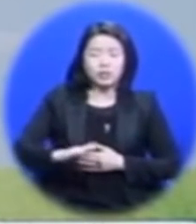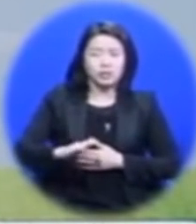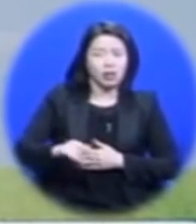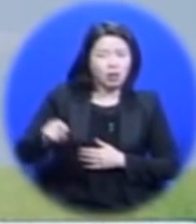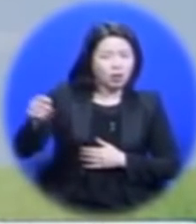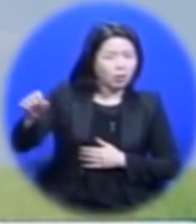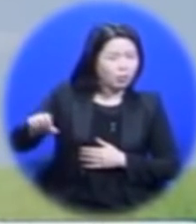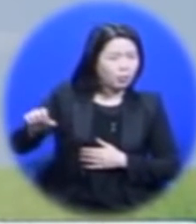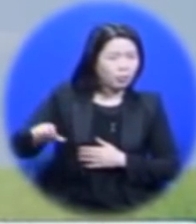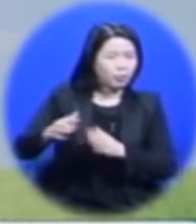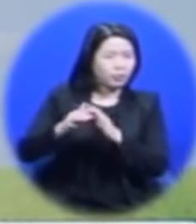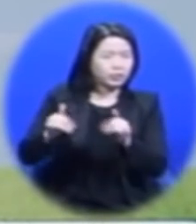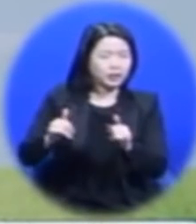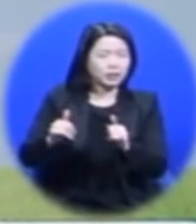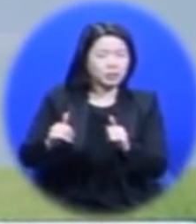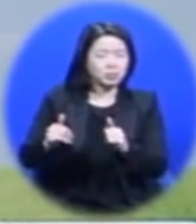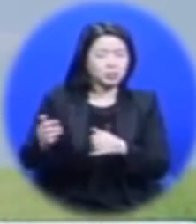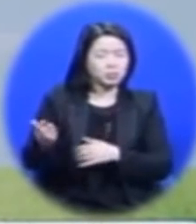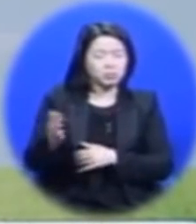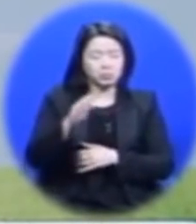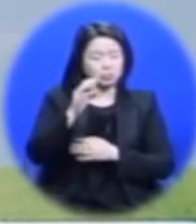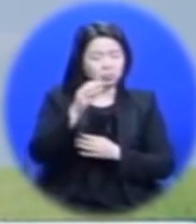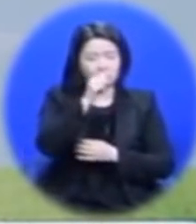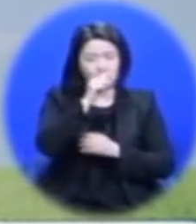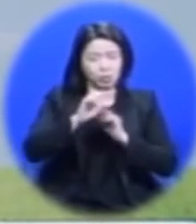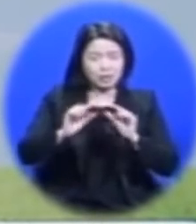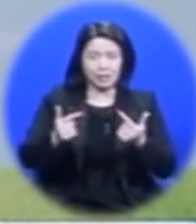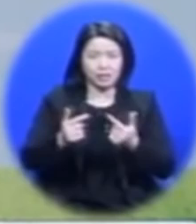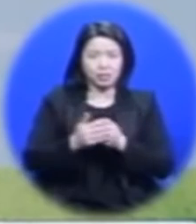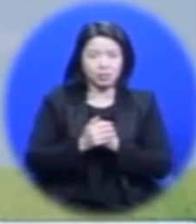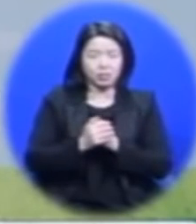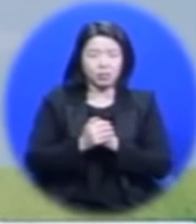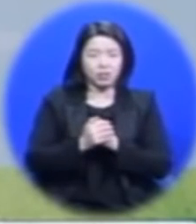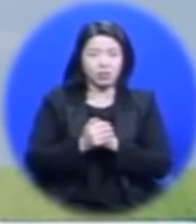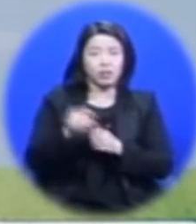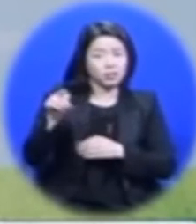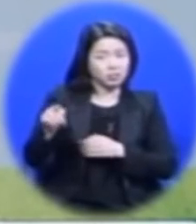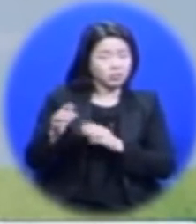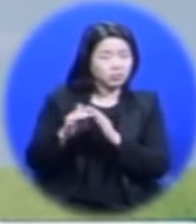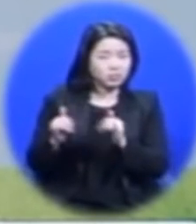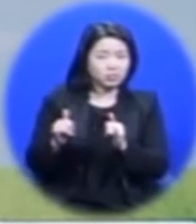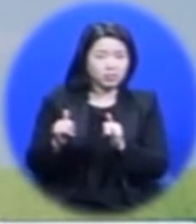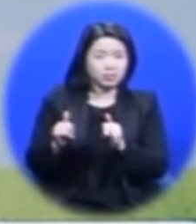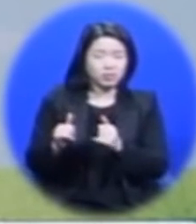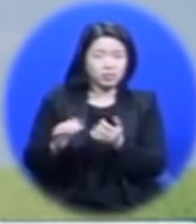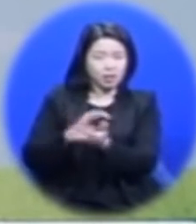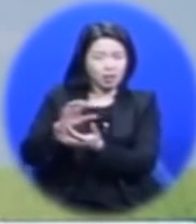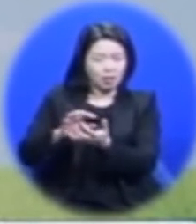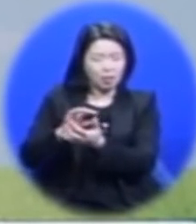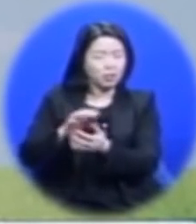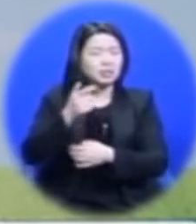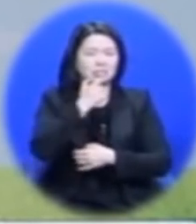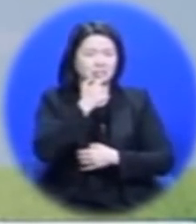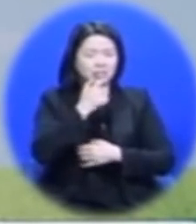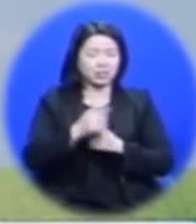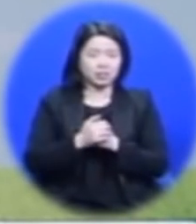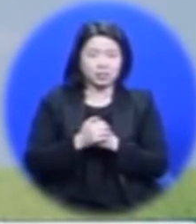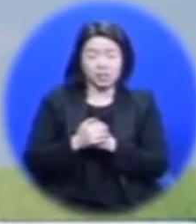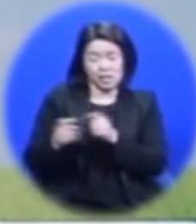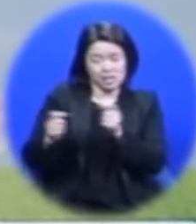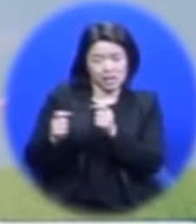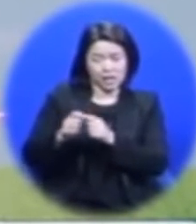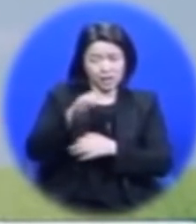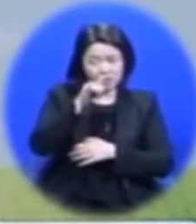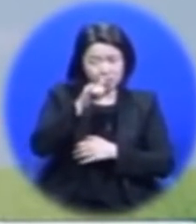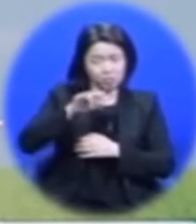저질인 사람을 별로 좋아하지 않습니다. 그런 사람들하고 얽히기 싫어해요. 가까이